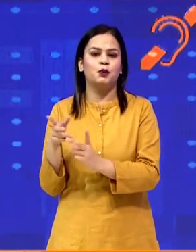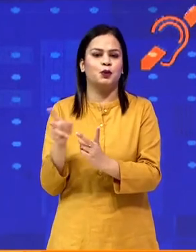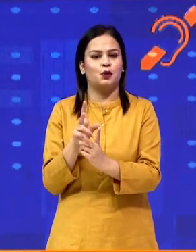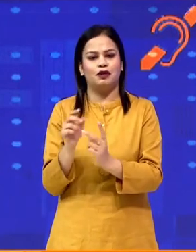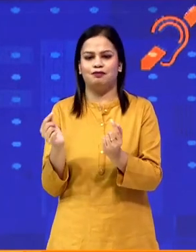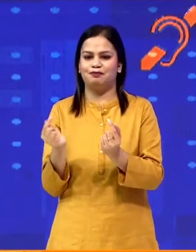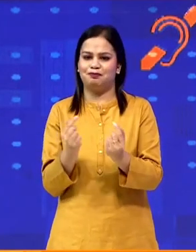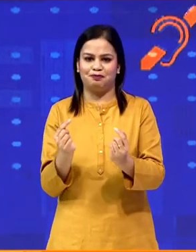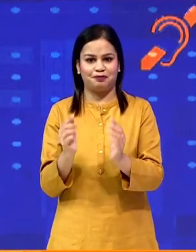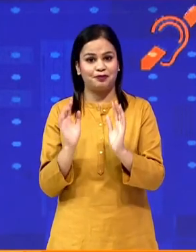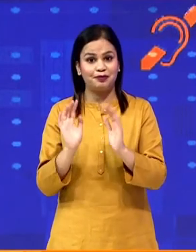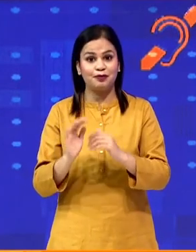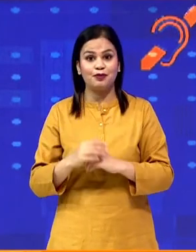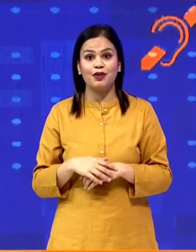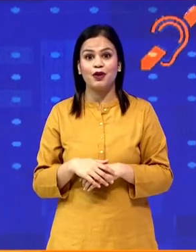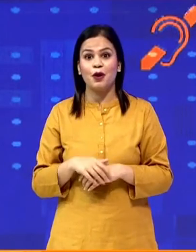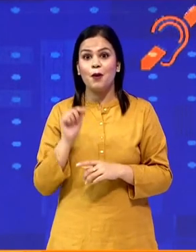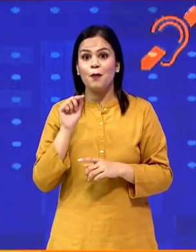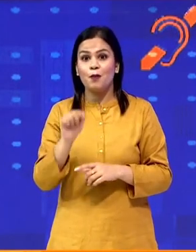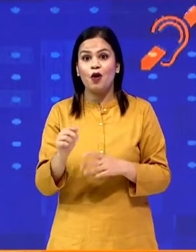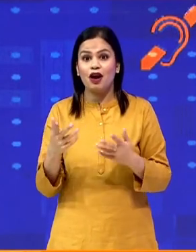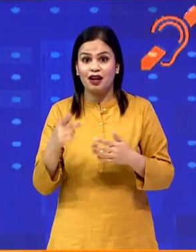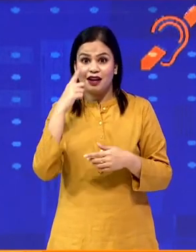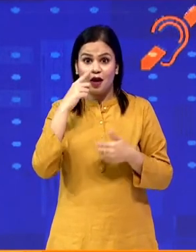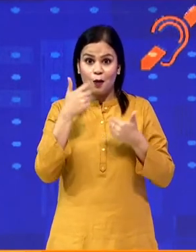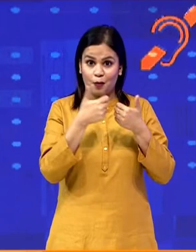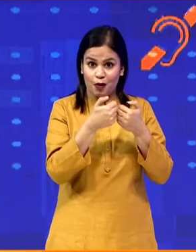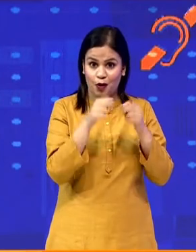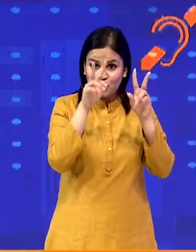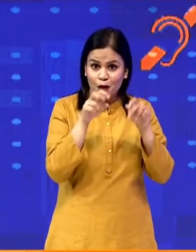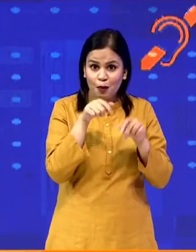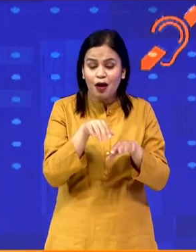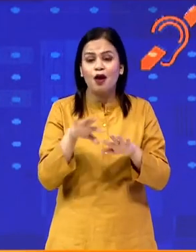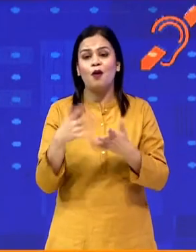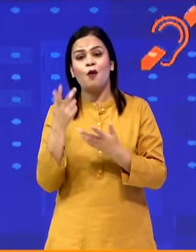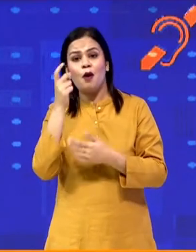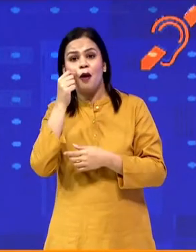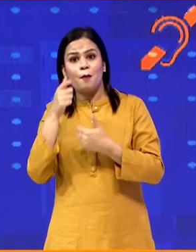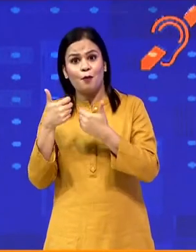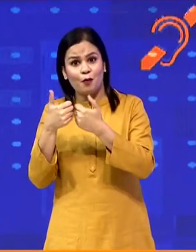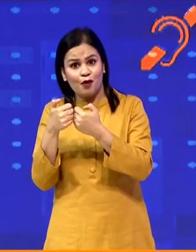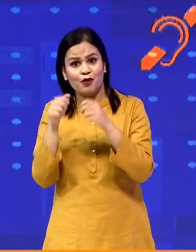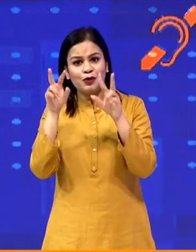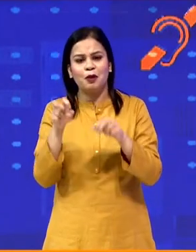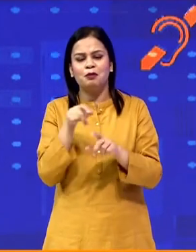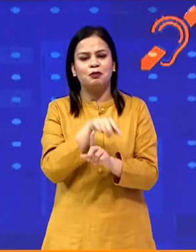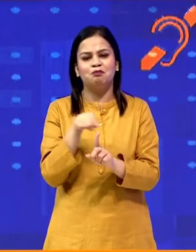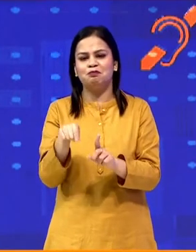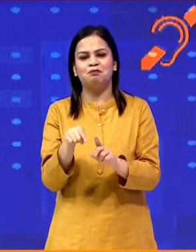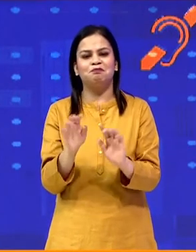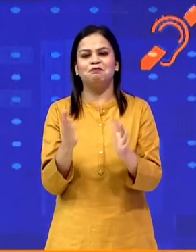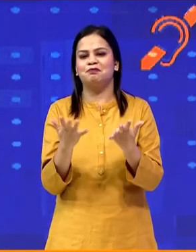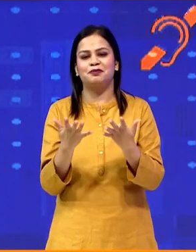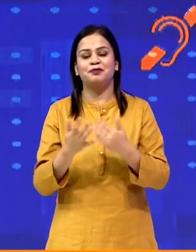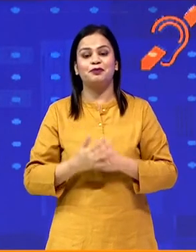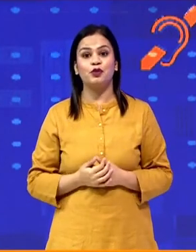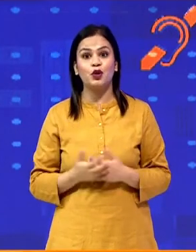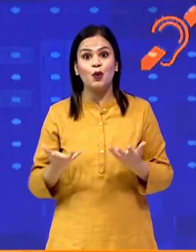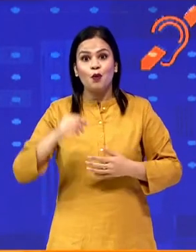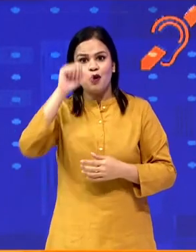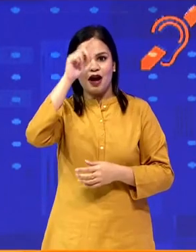सवाल गर्लफ्रेंड का नहीं बॉयफ्रेंड का नहीं सवाल